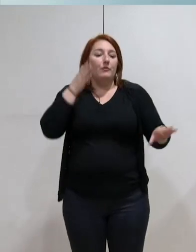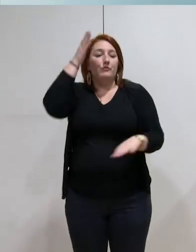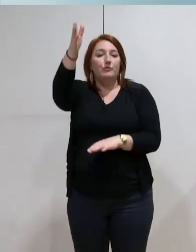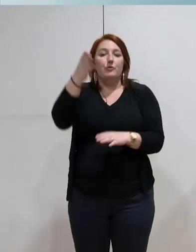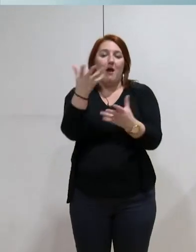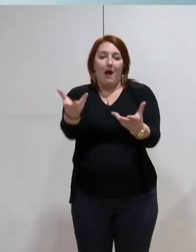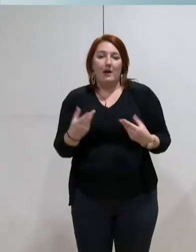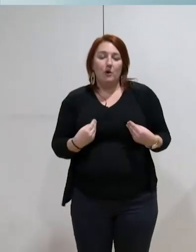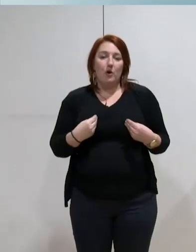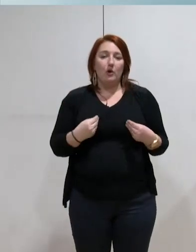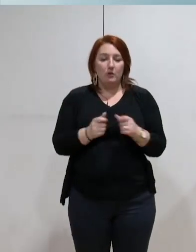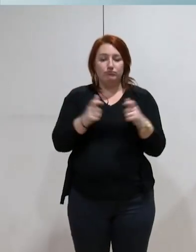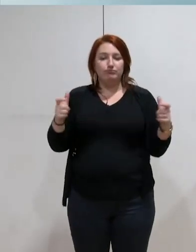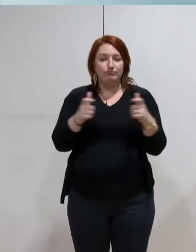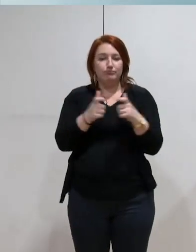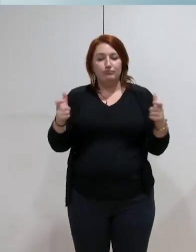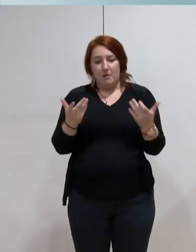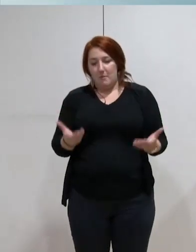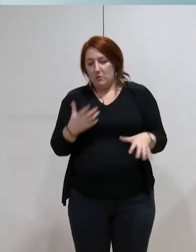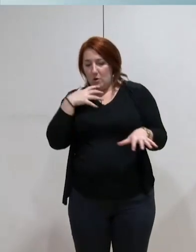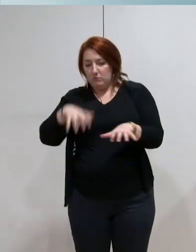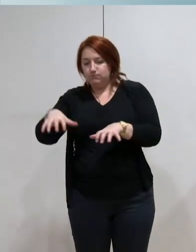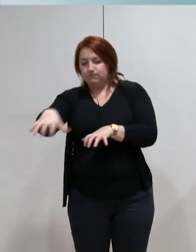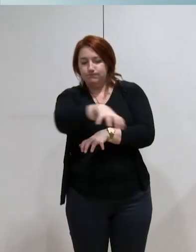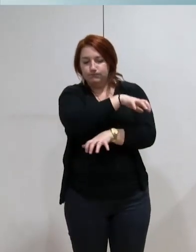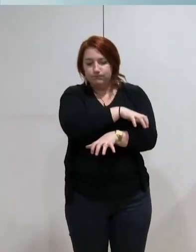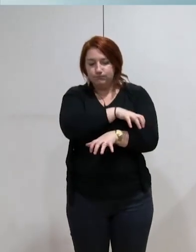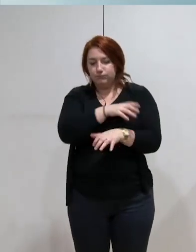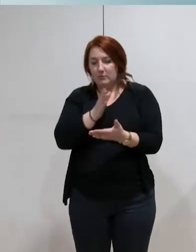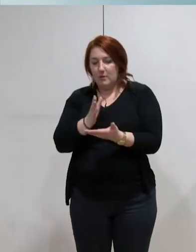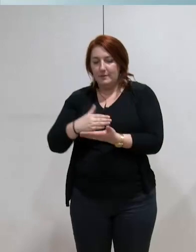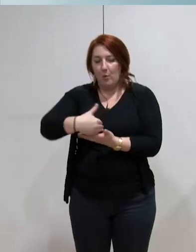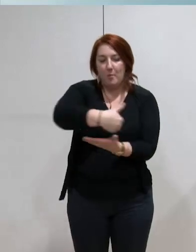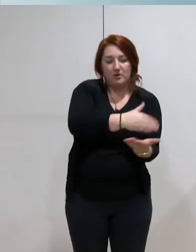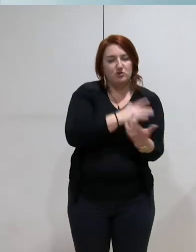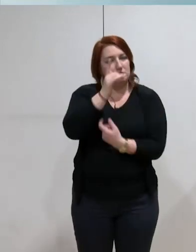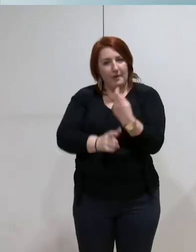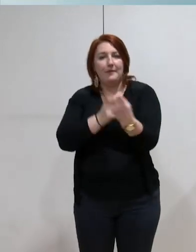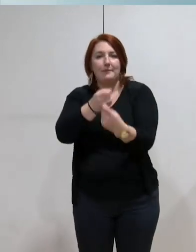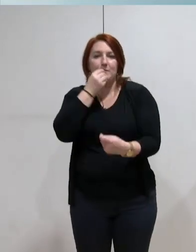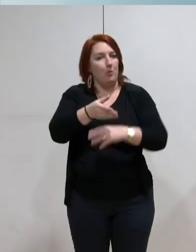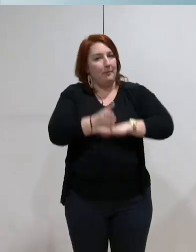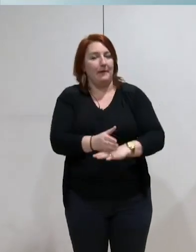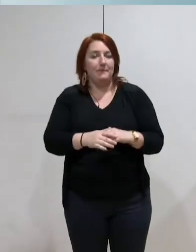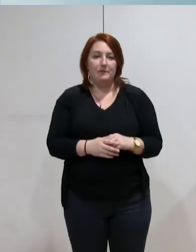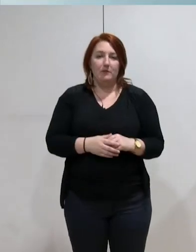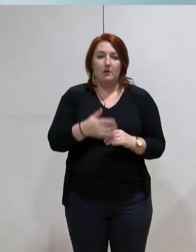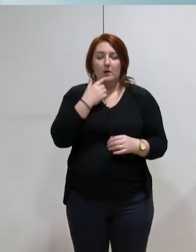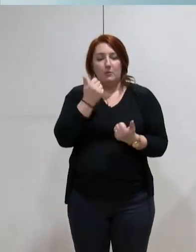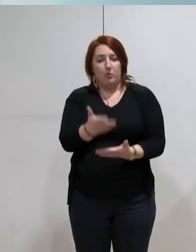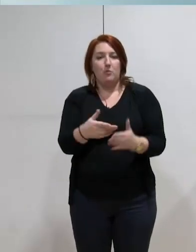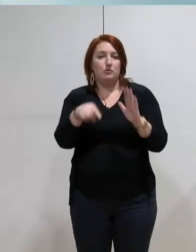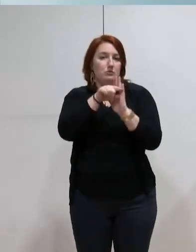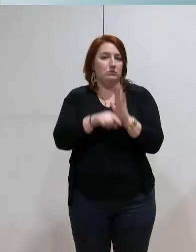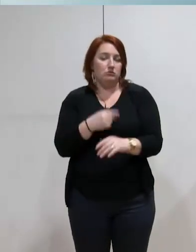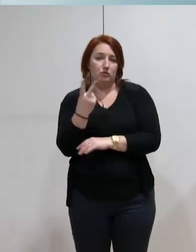permet maintenant de dessiner un découpage scolaire adapté aux nouvelles capacités d'accueil des écoles et donc des mesures de deux ordres sont proposées